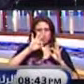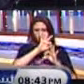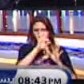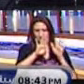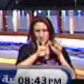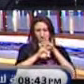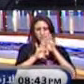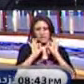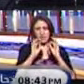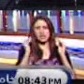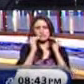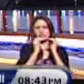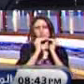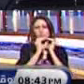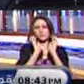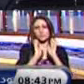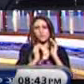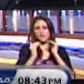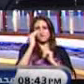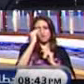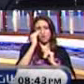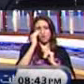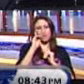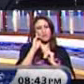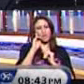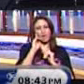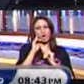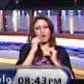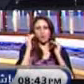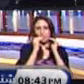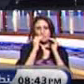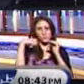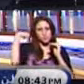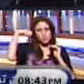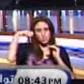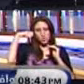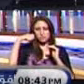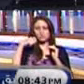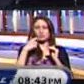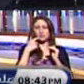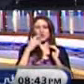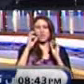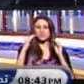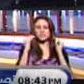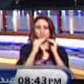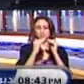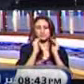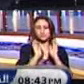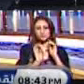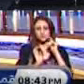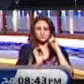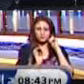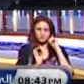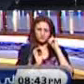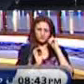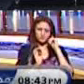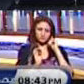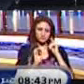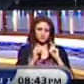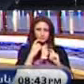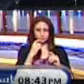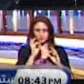في الخارج في ليبيا مصانة، وأنا بأكد مرة تانية أي مصري تعرض لأي اعتداء من 55 مصري خلال الأسبوعين